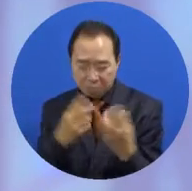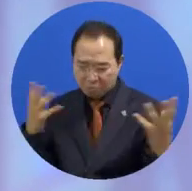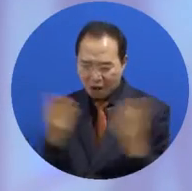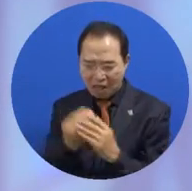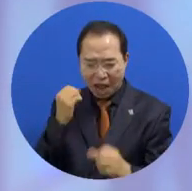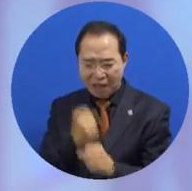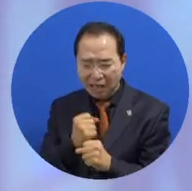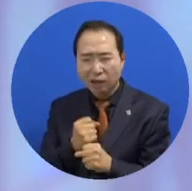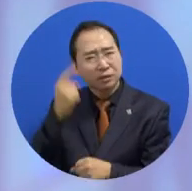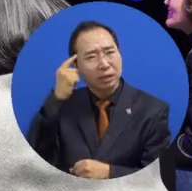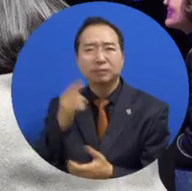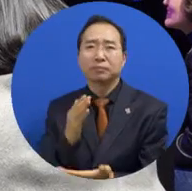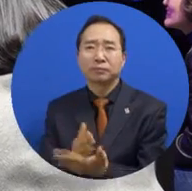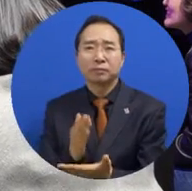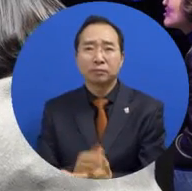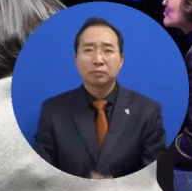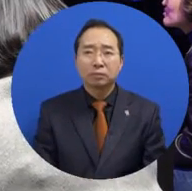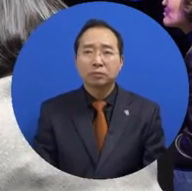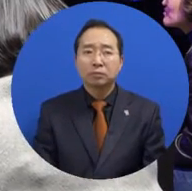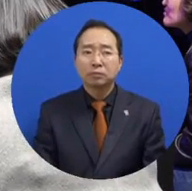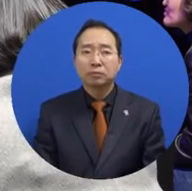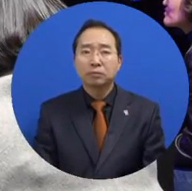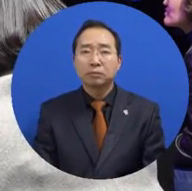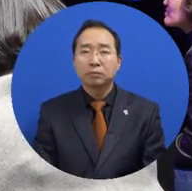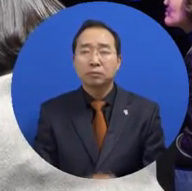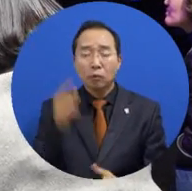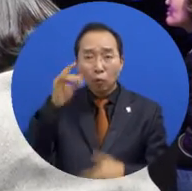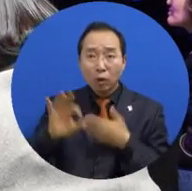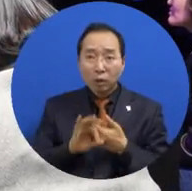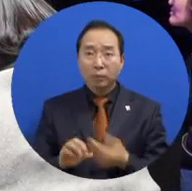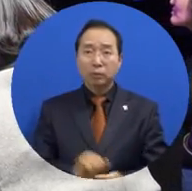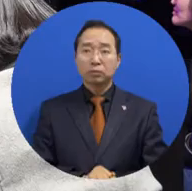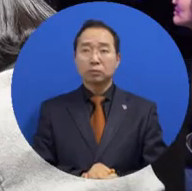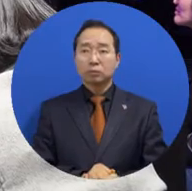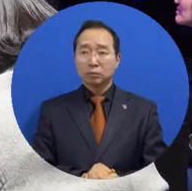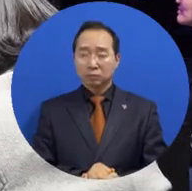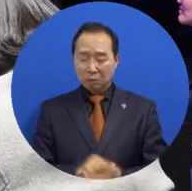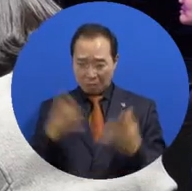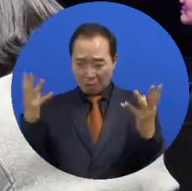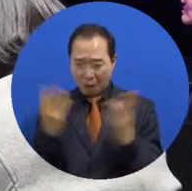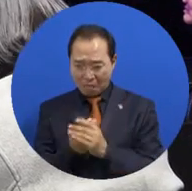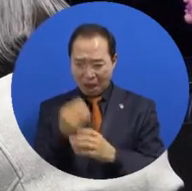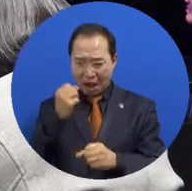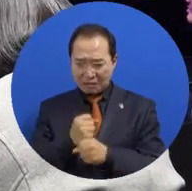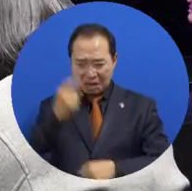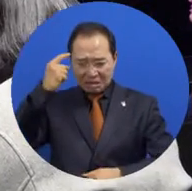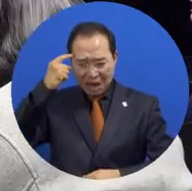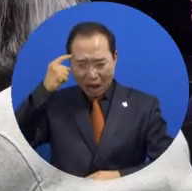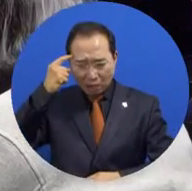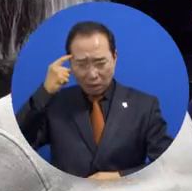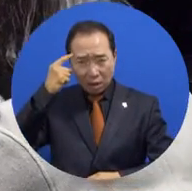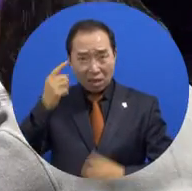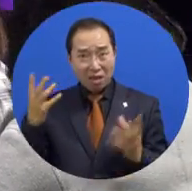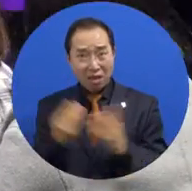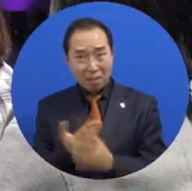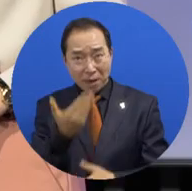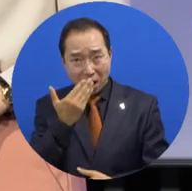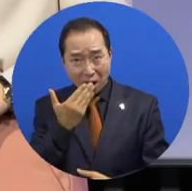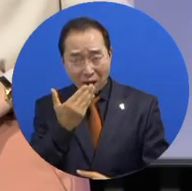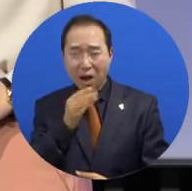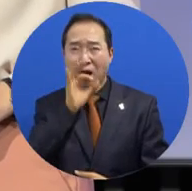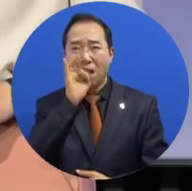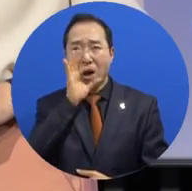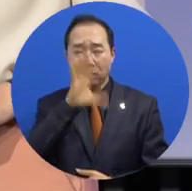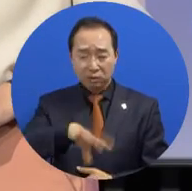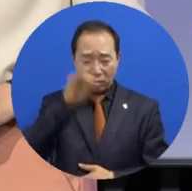비법이에요. 저는 그렇게 했어요. 왜냐하면 그렇게 해가지고는 도저히 뭐 통과 자체가 안 돼요. 그러니까